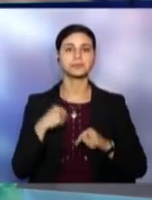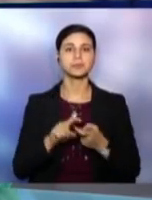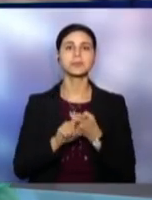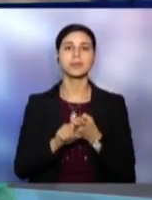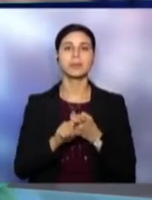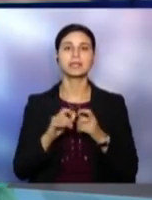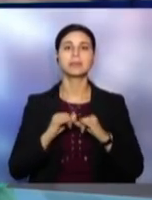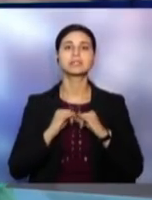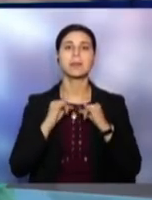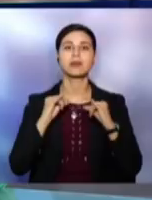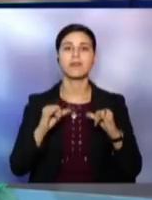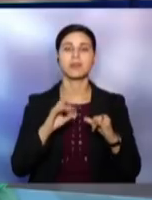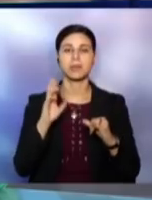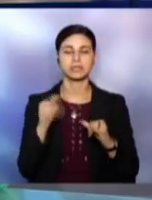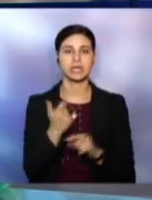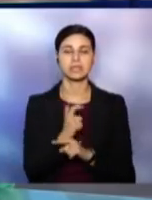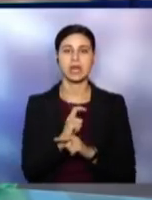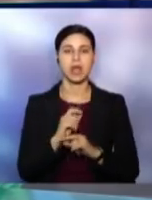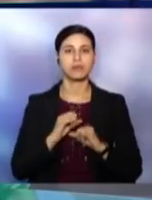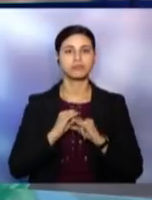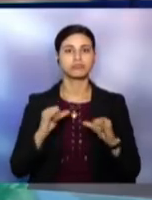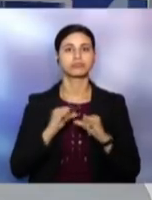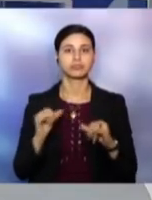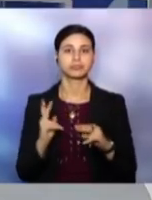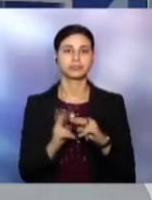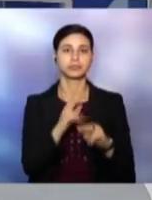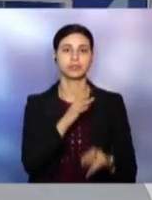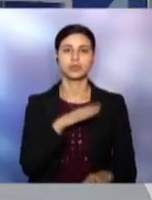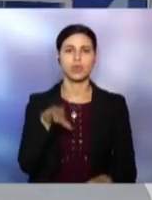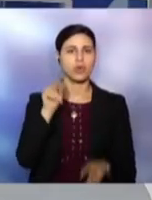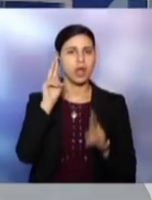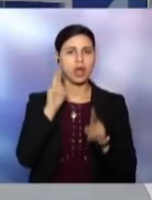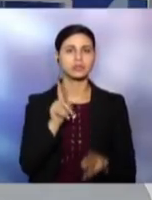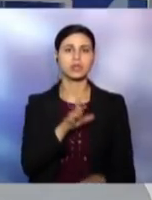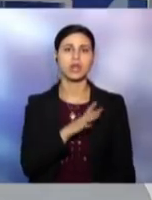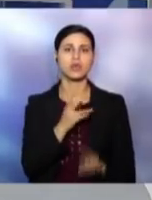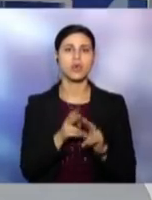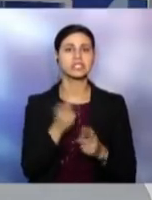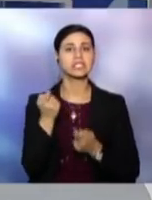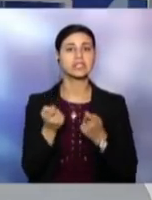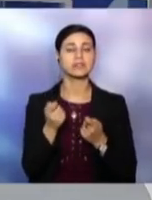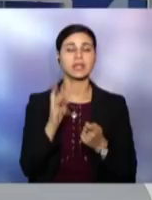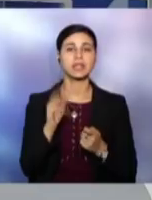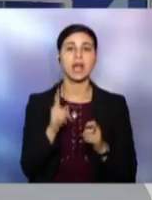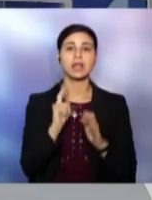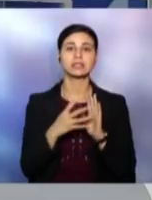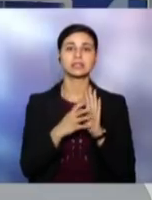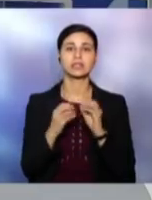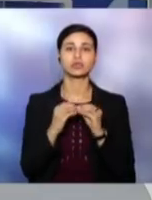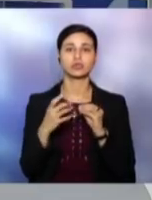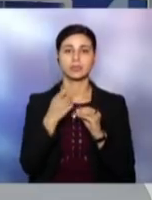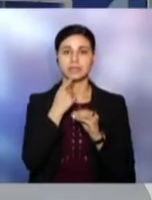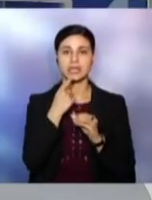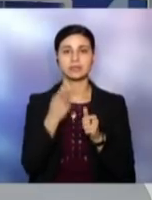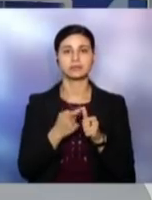და სერიოზული ეპიდემიების განვითარებას, და თავდაპირველად არც იცოდნენ თუ რა იყო ეს ნივთიერებები, და მხოლოდ 1915 წელს, თქვათ,